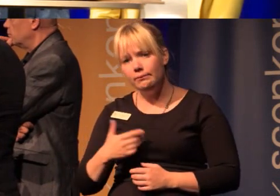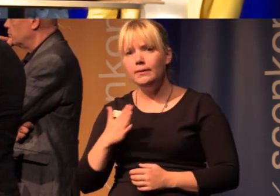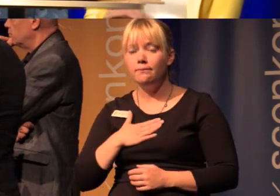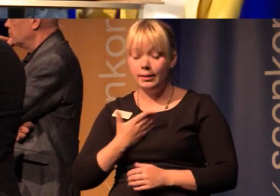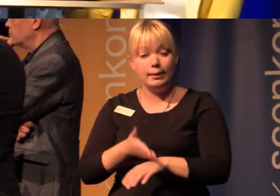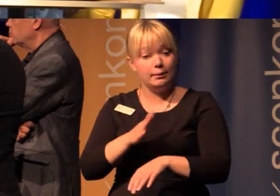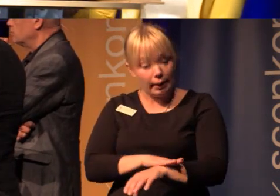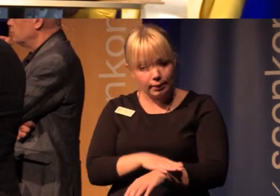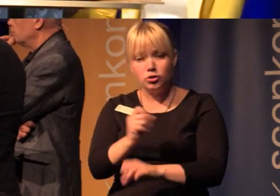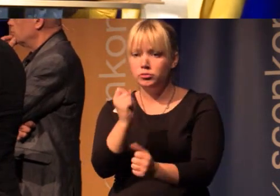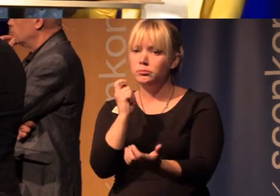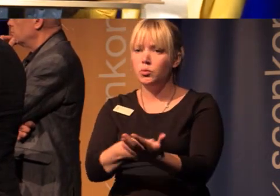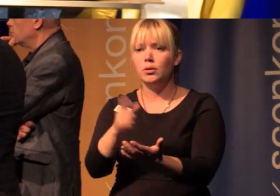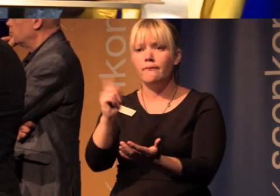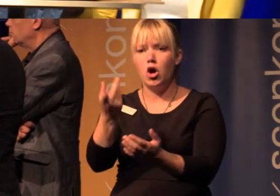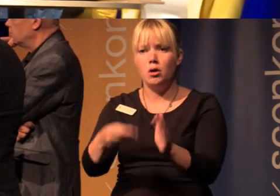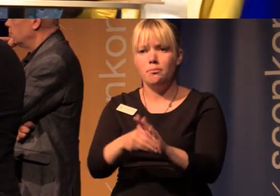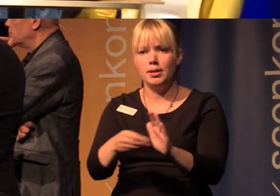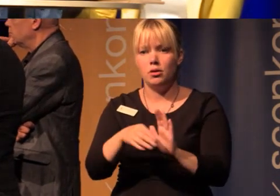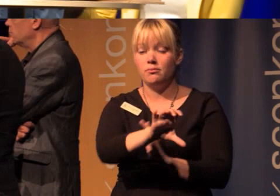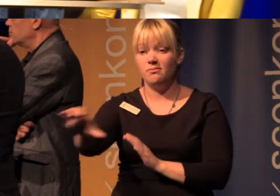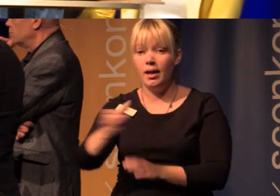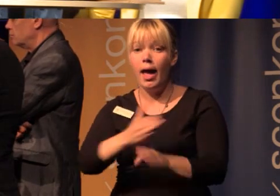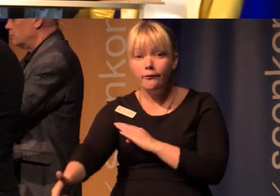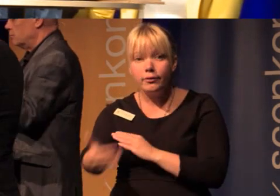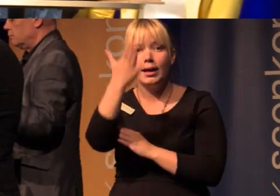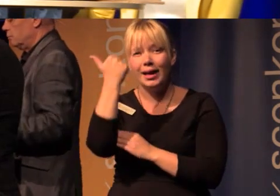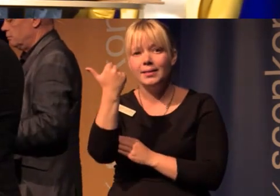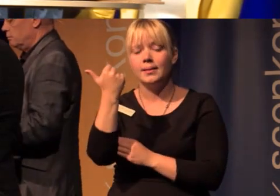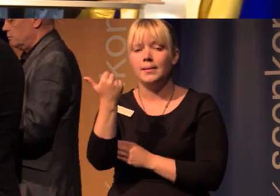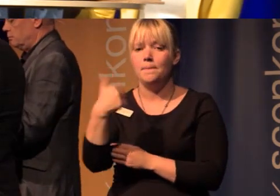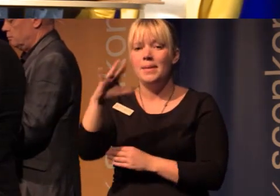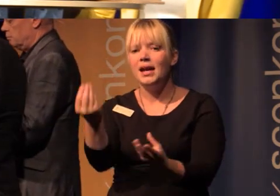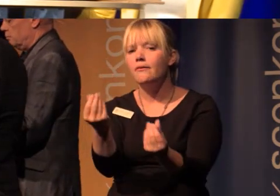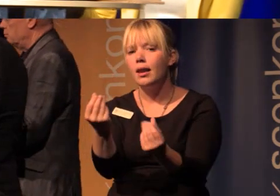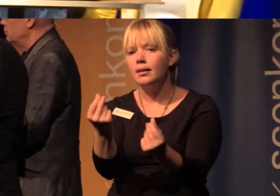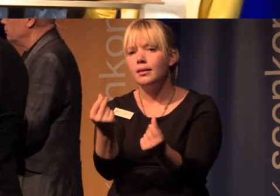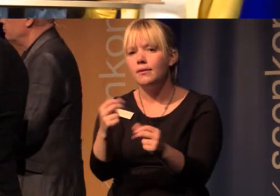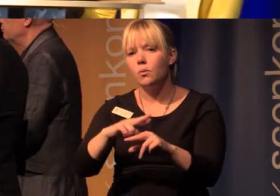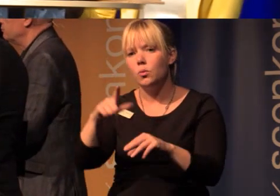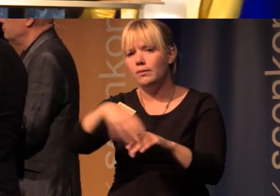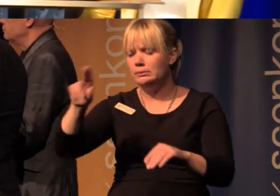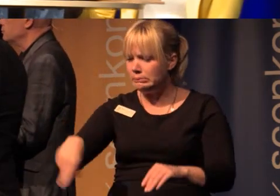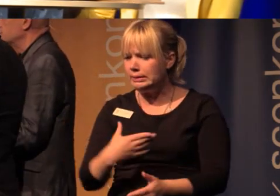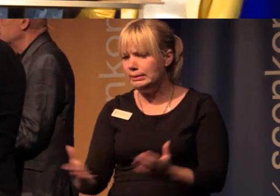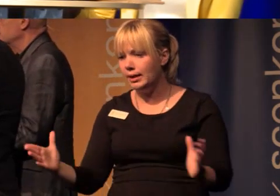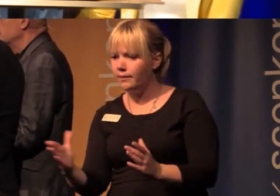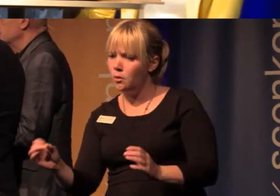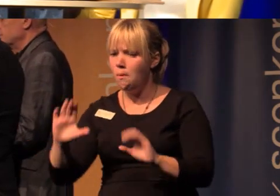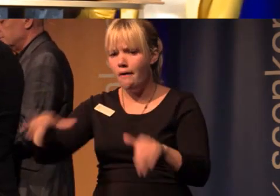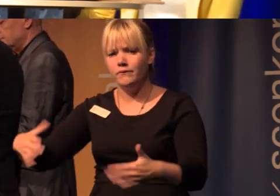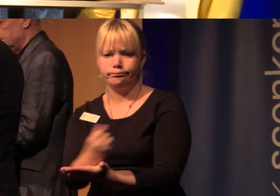experter som ska ge bidrag och sen så kan man utvärdera effekterna mer kvalitativt men inte den kvantitativa